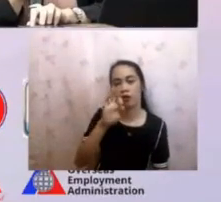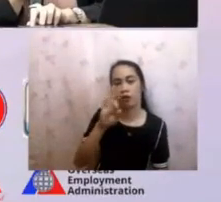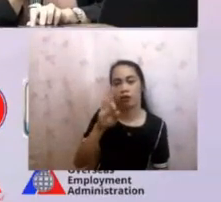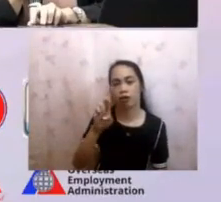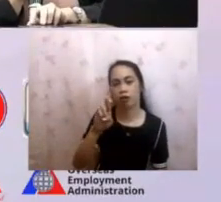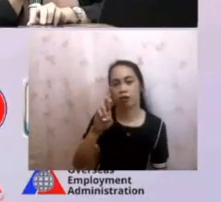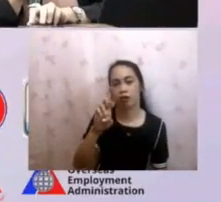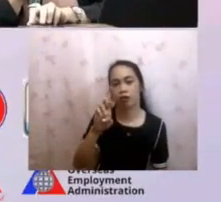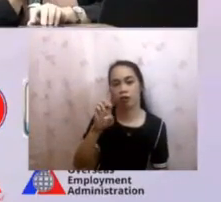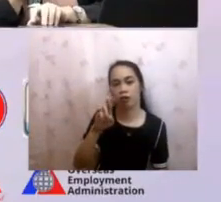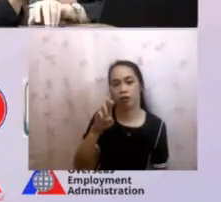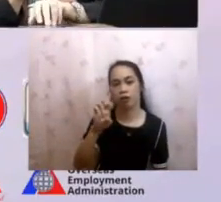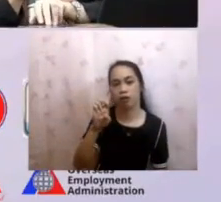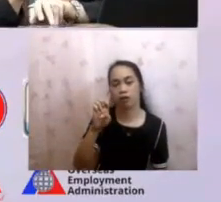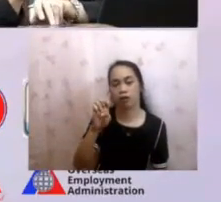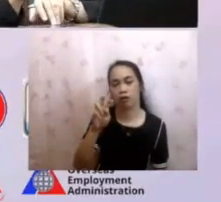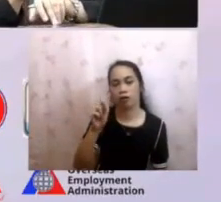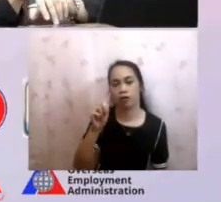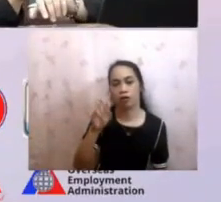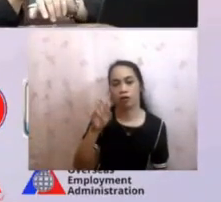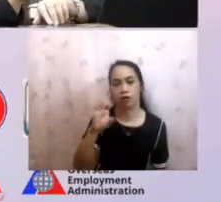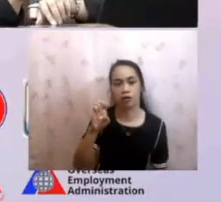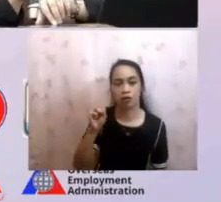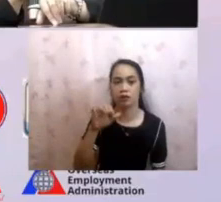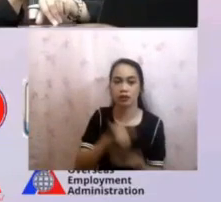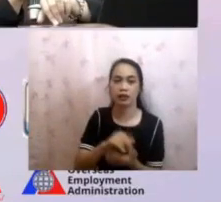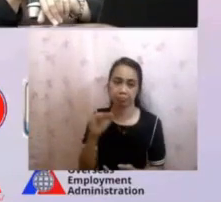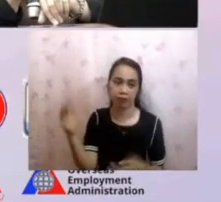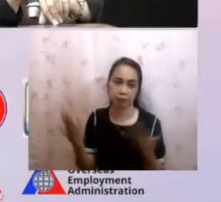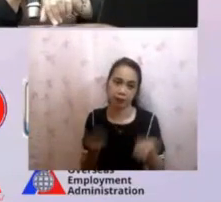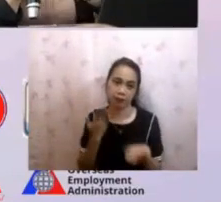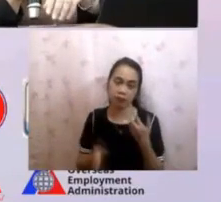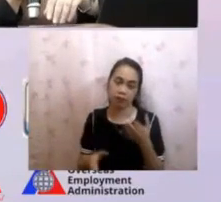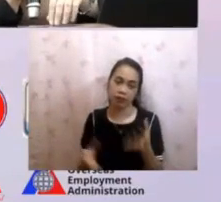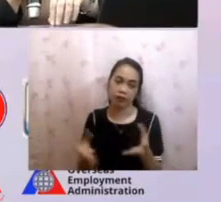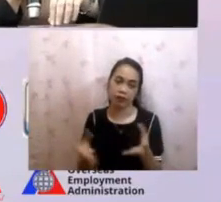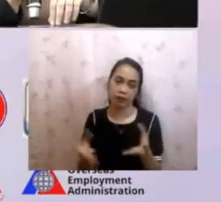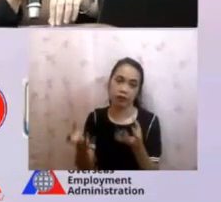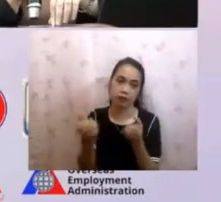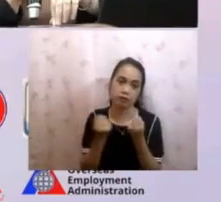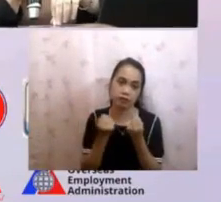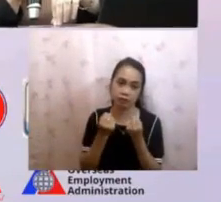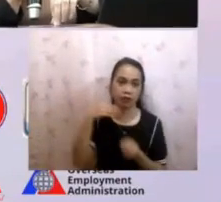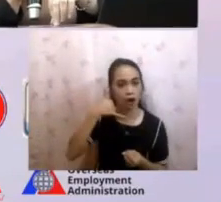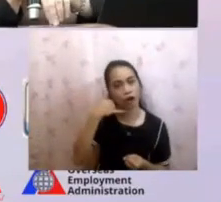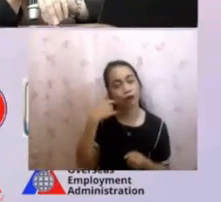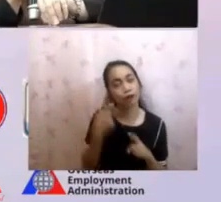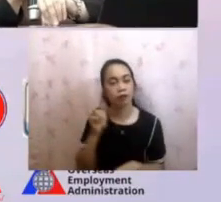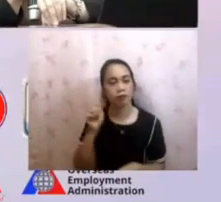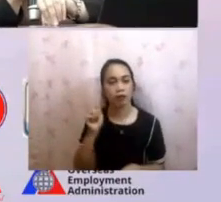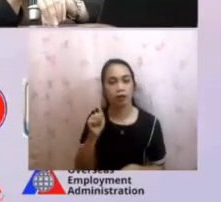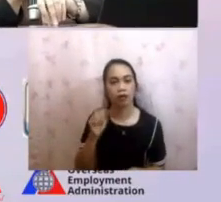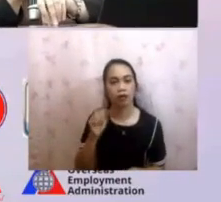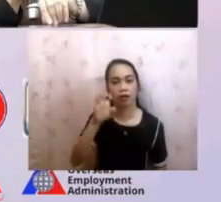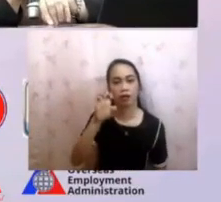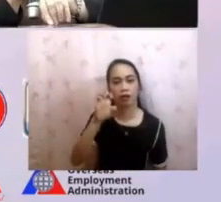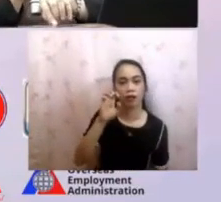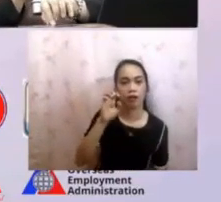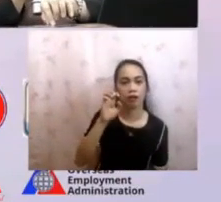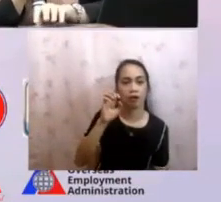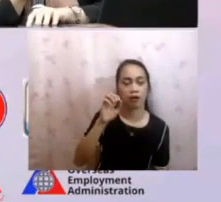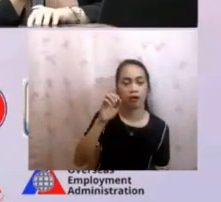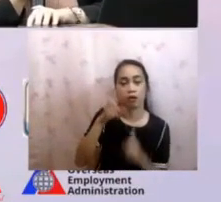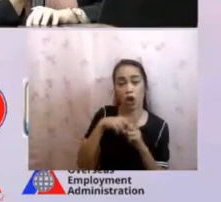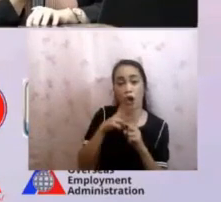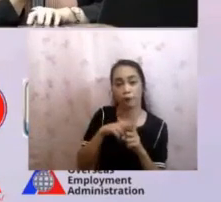receive a call from a prospective employer. So for example, na nakigi-applyan, mag-inform sad ka sa imong references nga